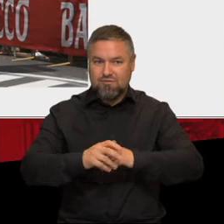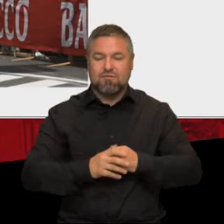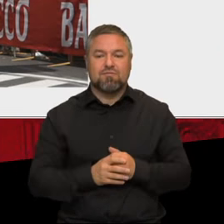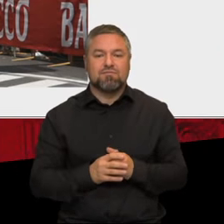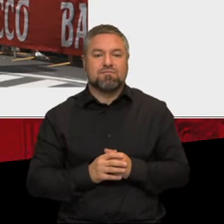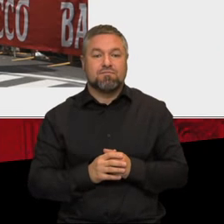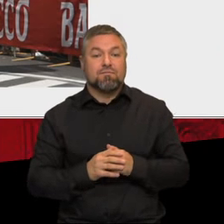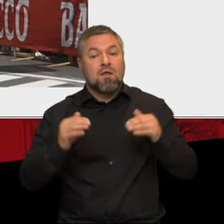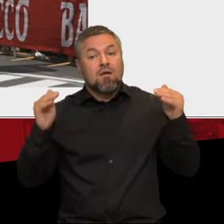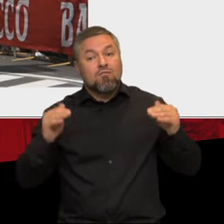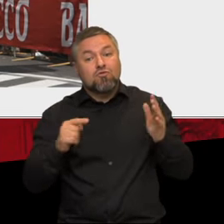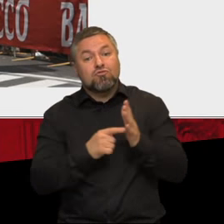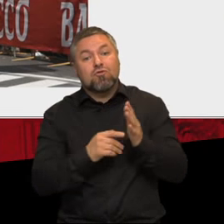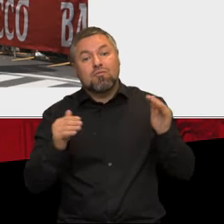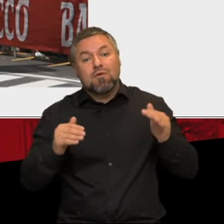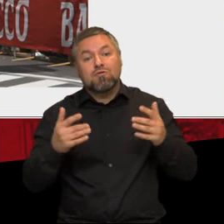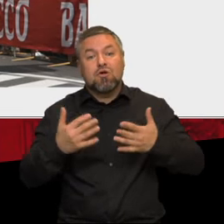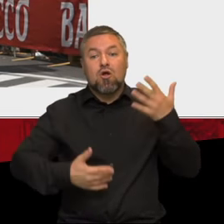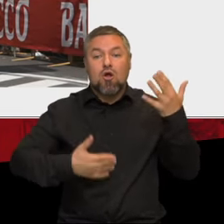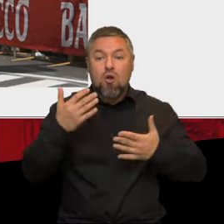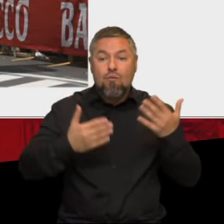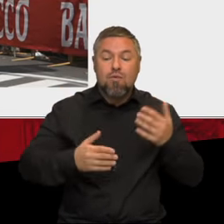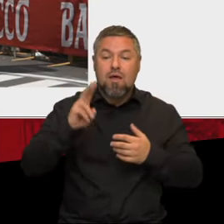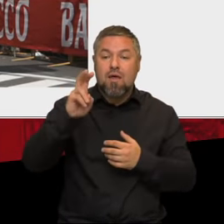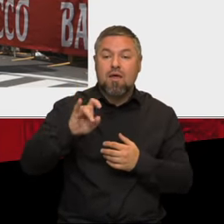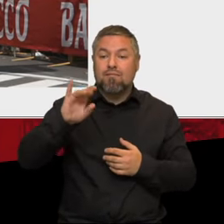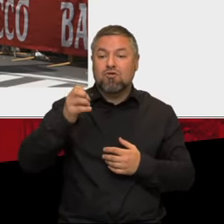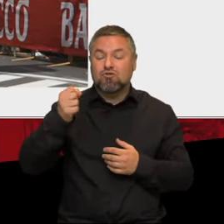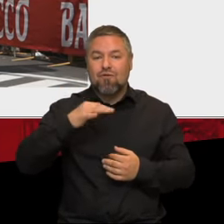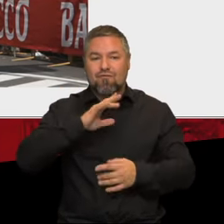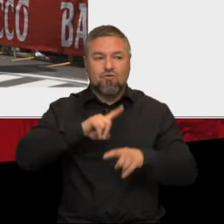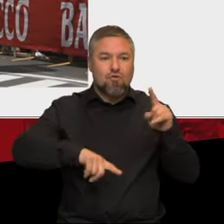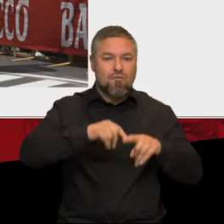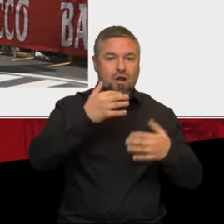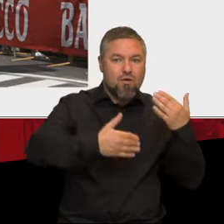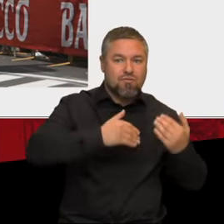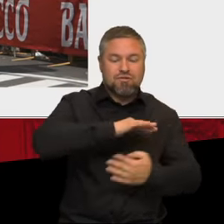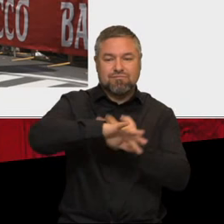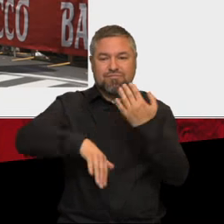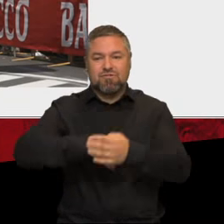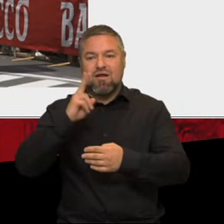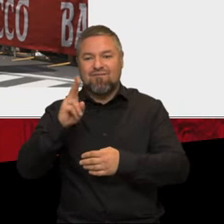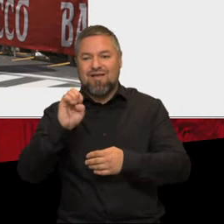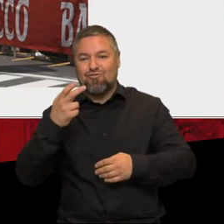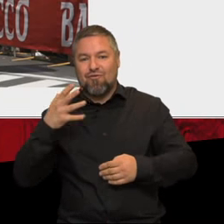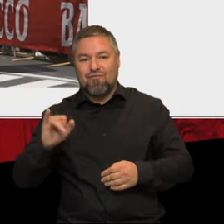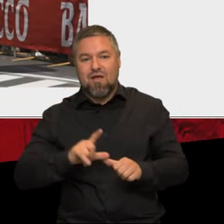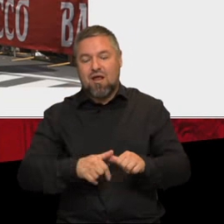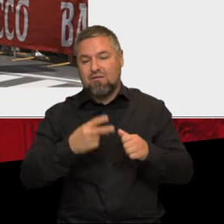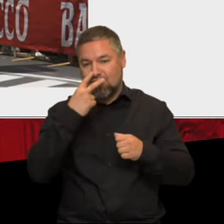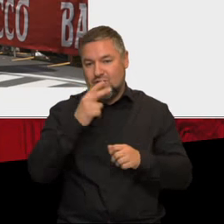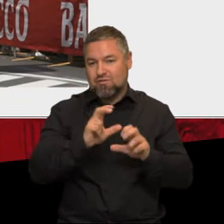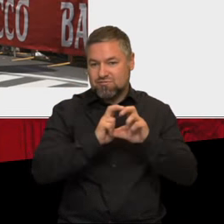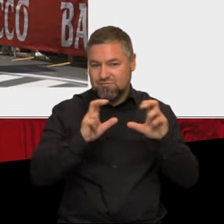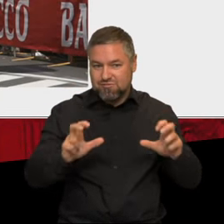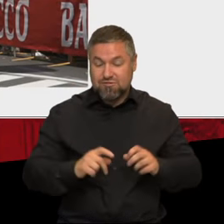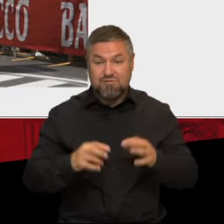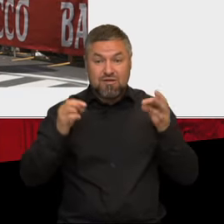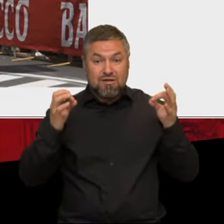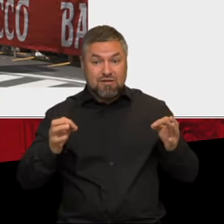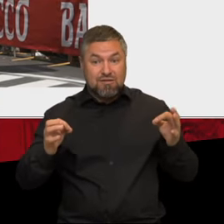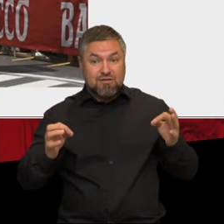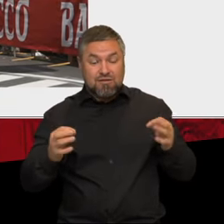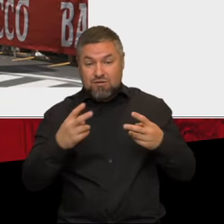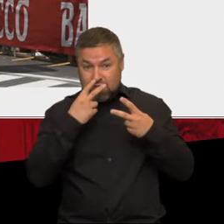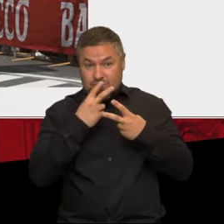symulacji kwantowej. Być może będą to komputery hybrydowe, częściowo klasyczne, częściowo kwantowe. Ale to czas pokaże. Chciałabym w tym miejscu